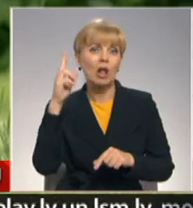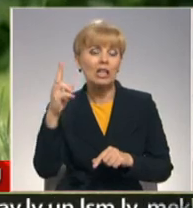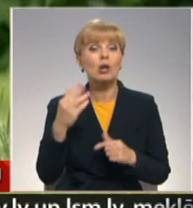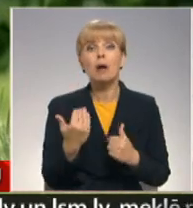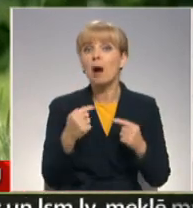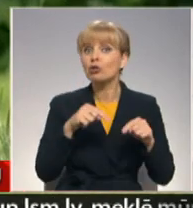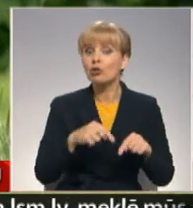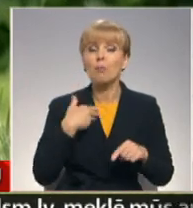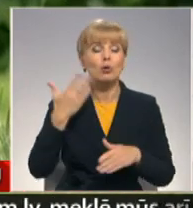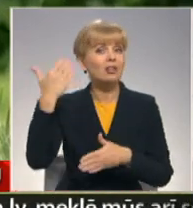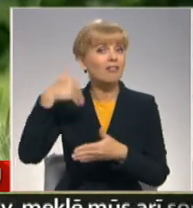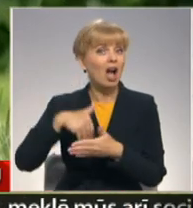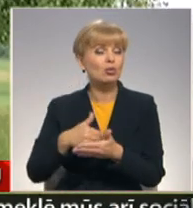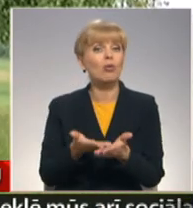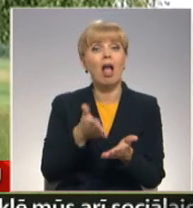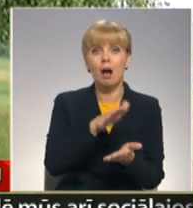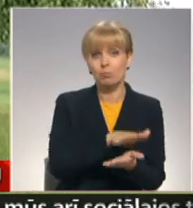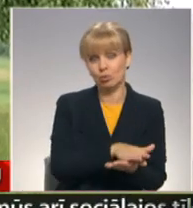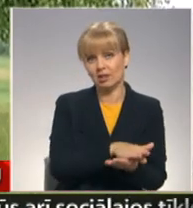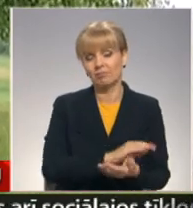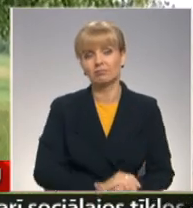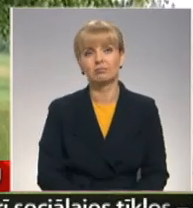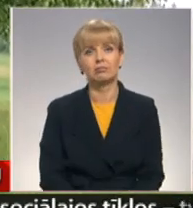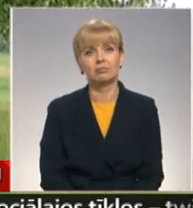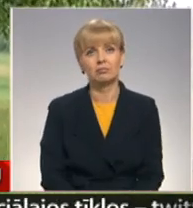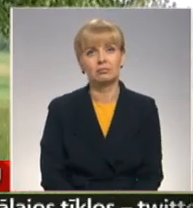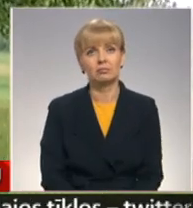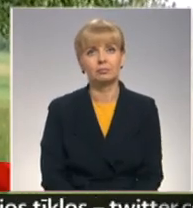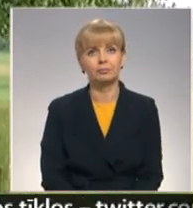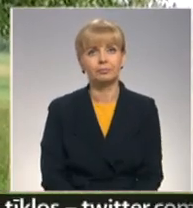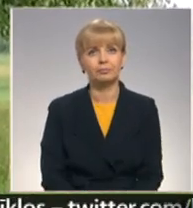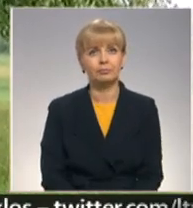par šo mūsu vēstures lapusi. Gunta Matisona, Klauss Krastiņš, Vidzemes televīzija.